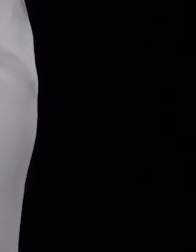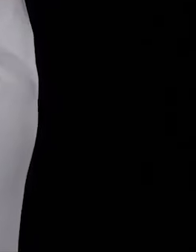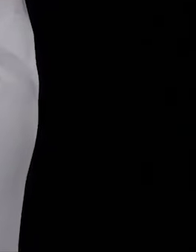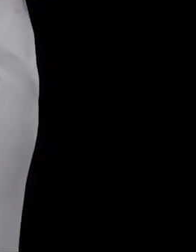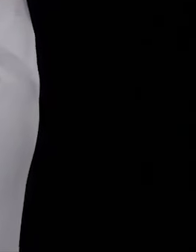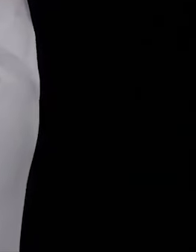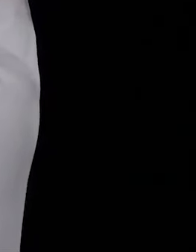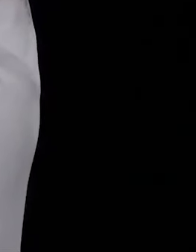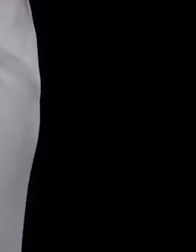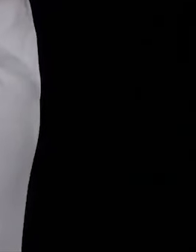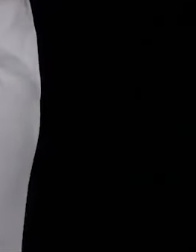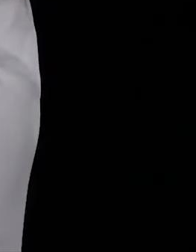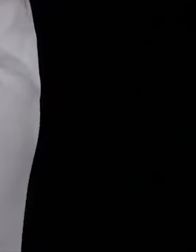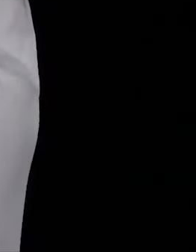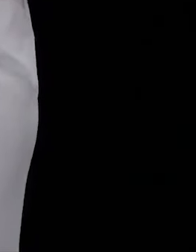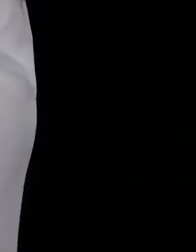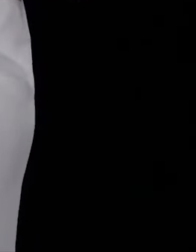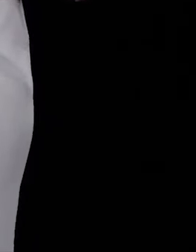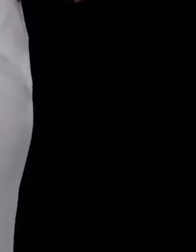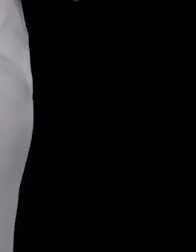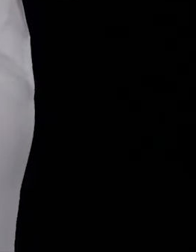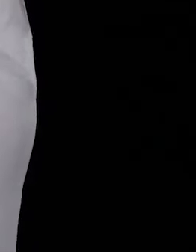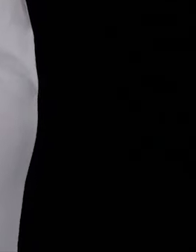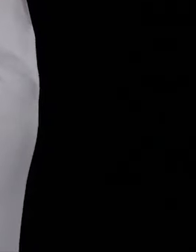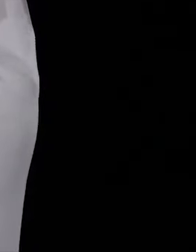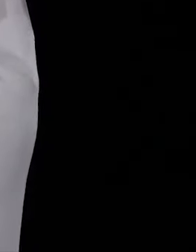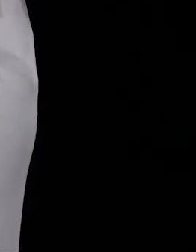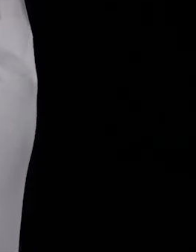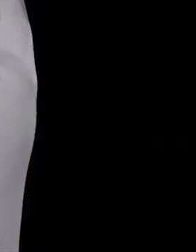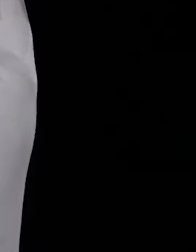뉴스 광주 mbc 뉴스 유튜브 구독으로 함께하세요